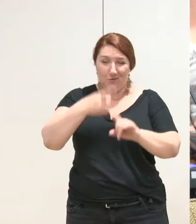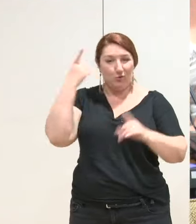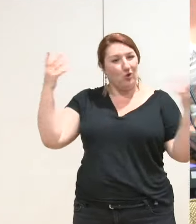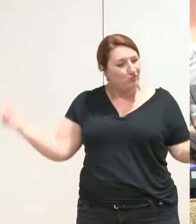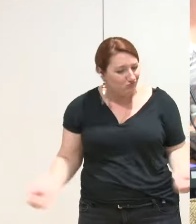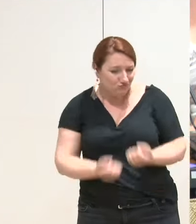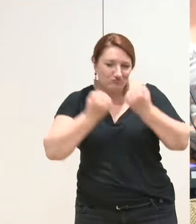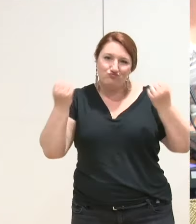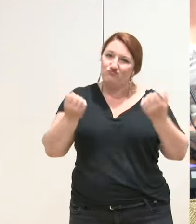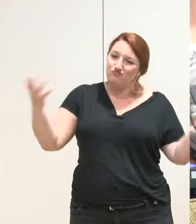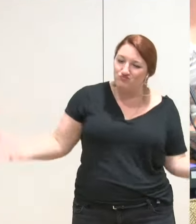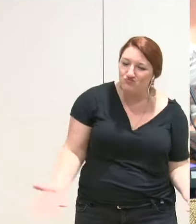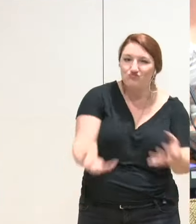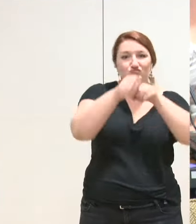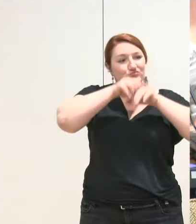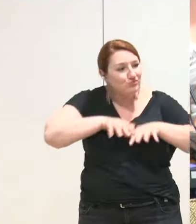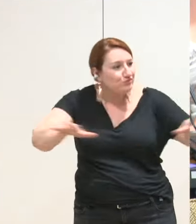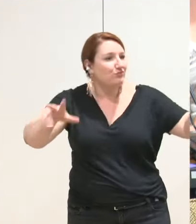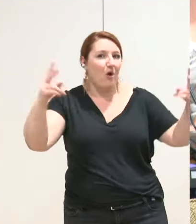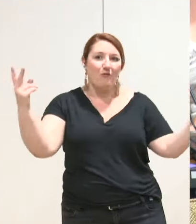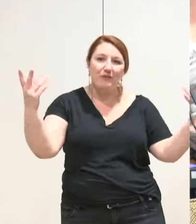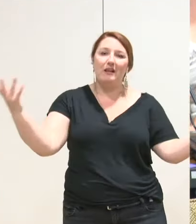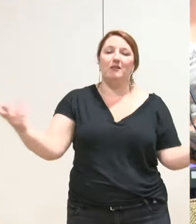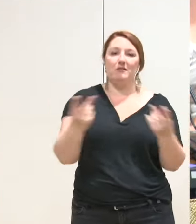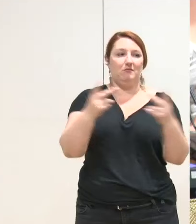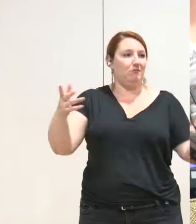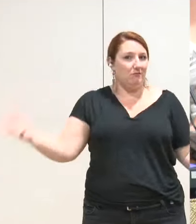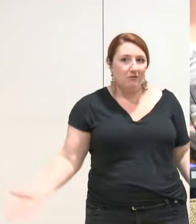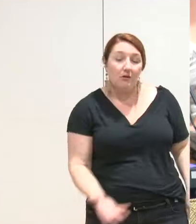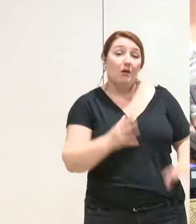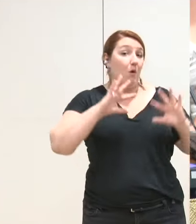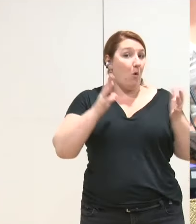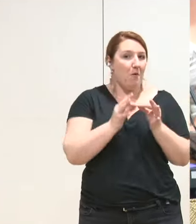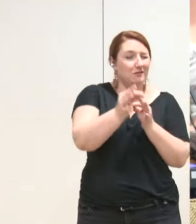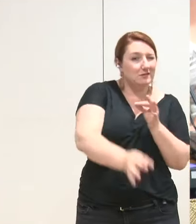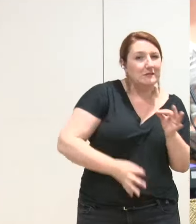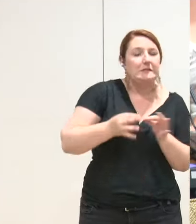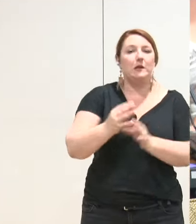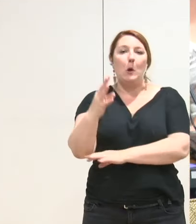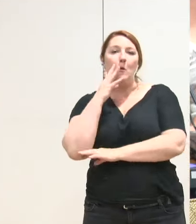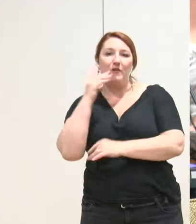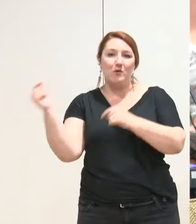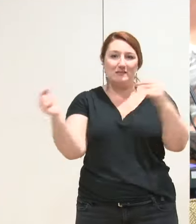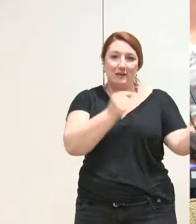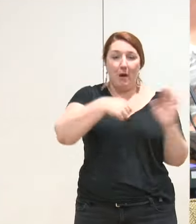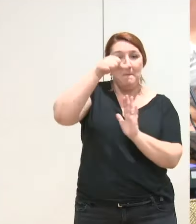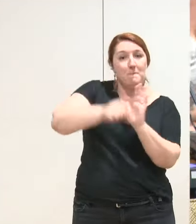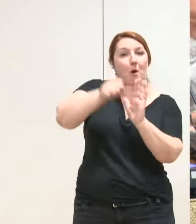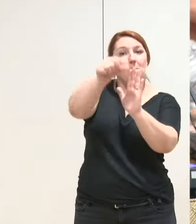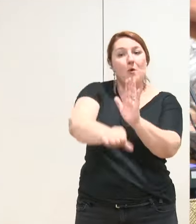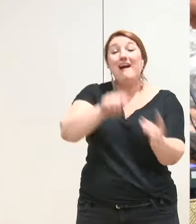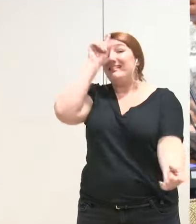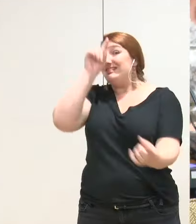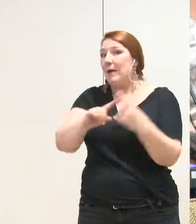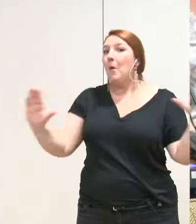promouvoir ensuite en ville pour cela nous avons relancé un cycle de conférence débat mensuel sur le accès sur le volet culturel de la